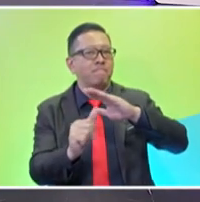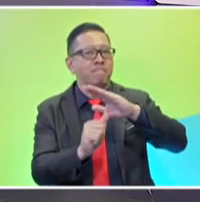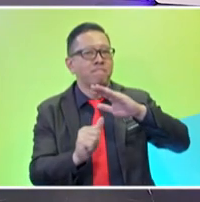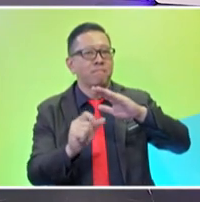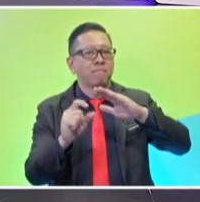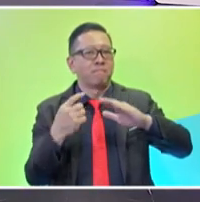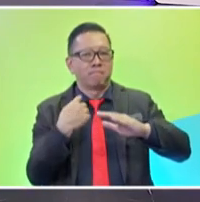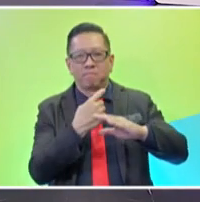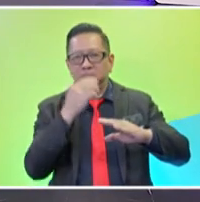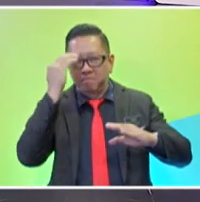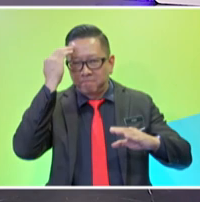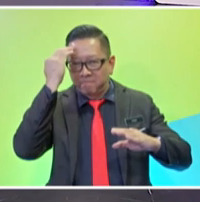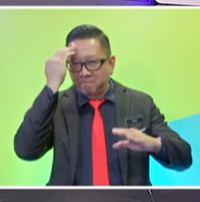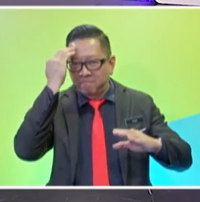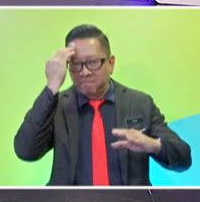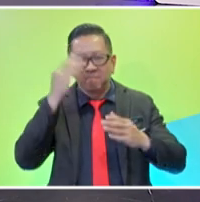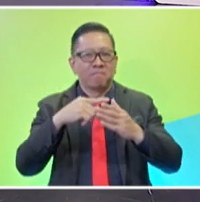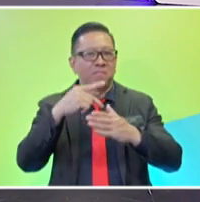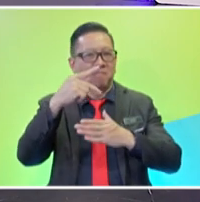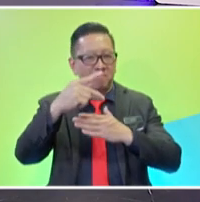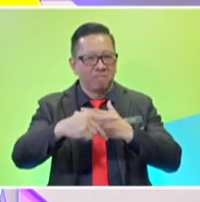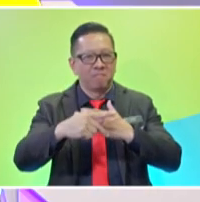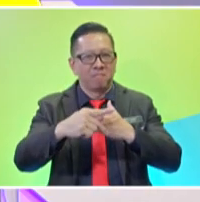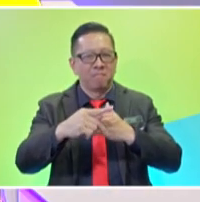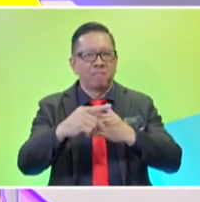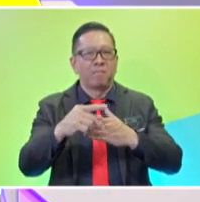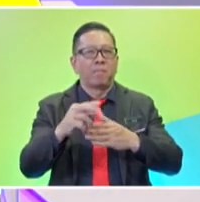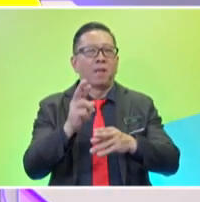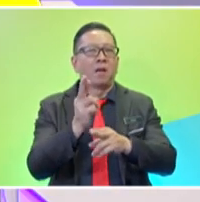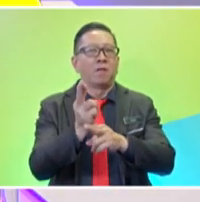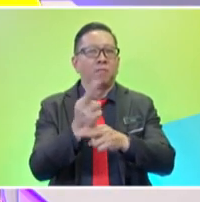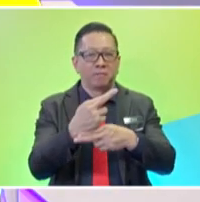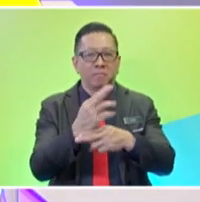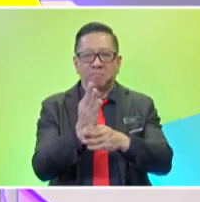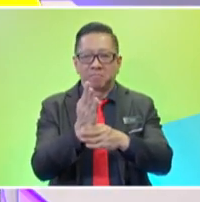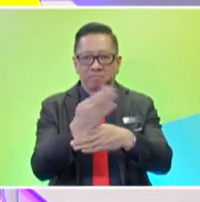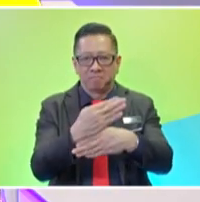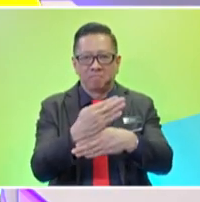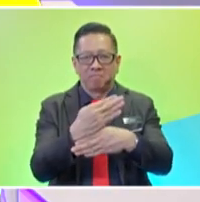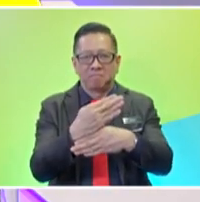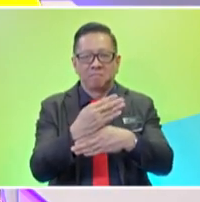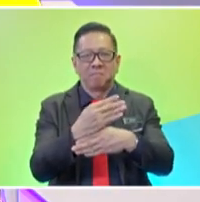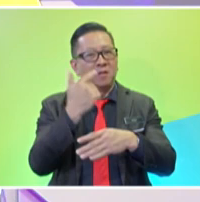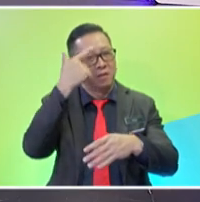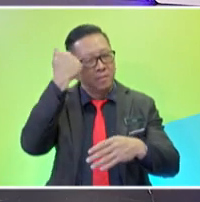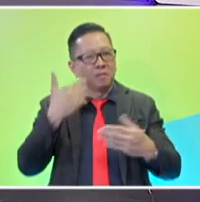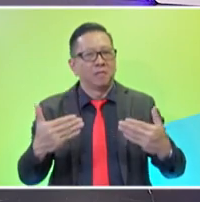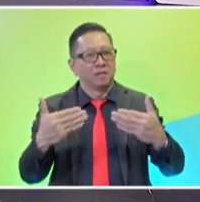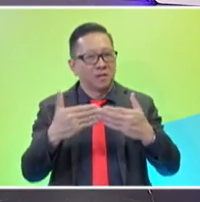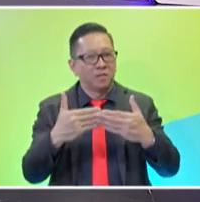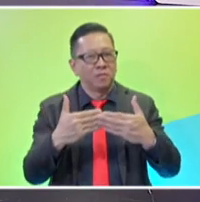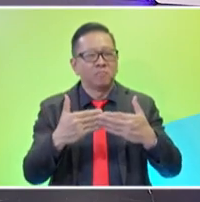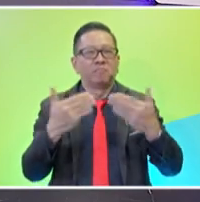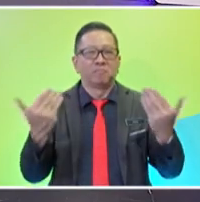membuat suatu produk supaya produk kita yang kita cantumkan kita buat Nanti dia mudah ya